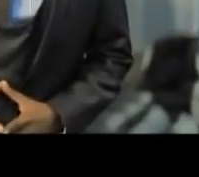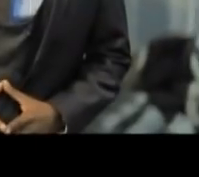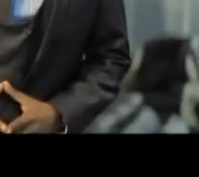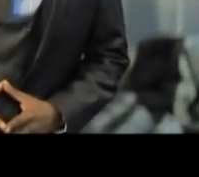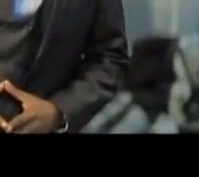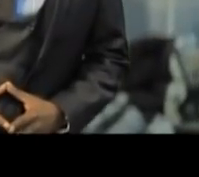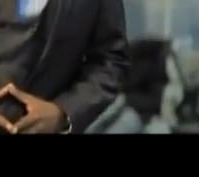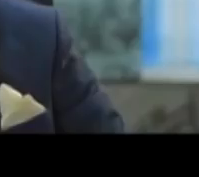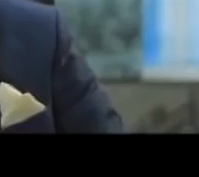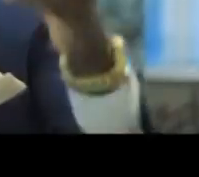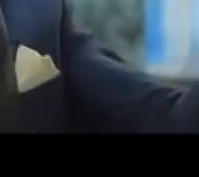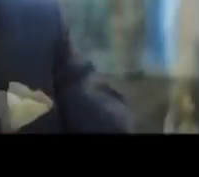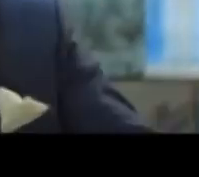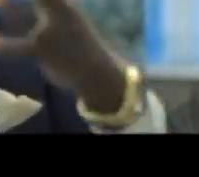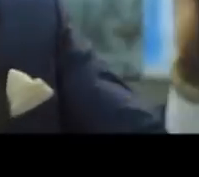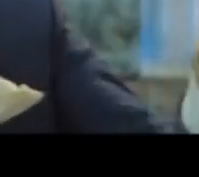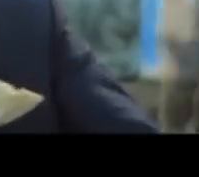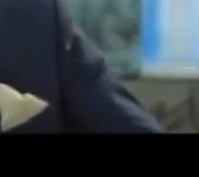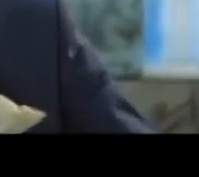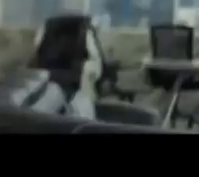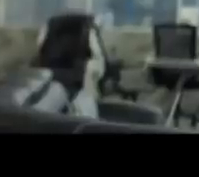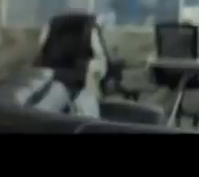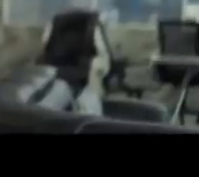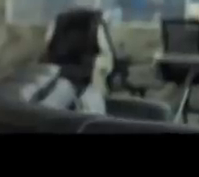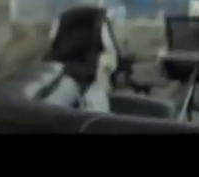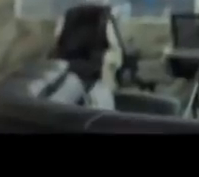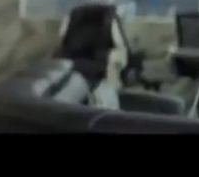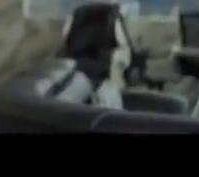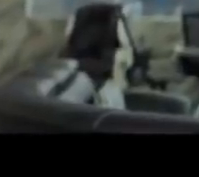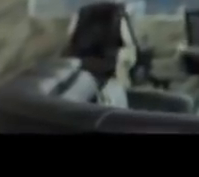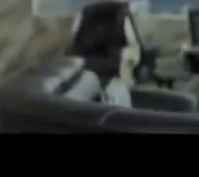Bissot. Il y a combien de gouvernement au Kakabou?